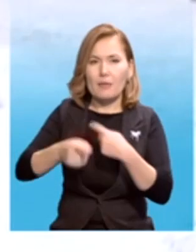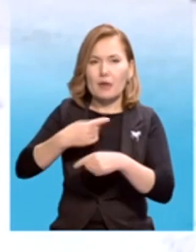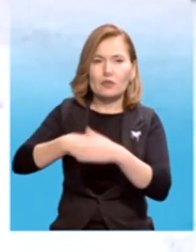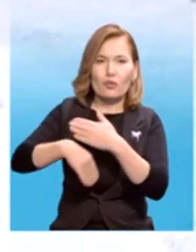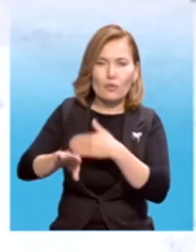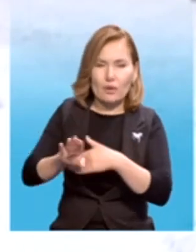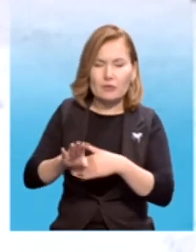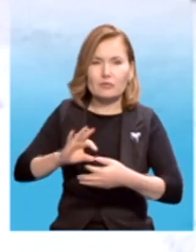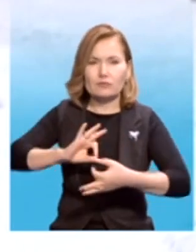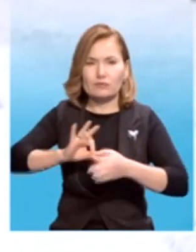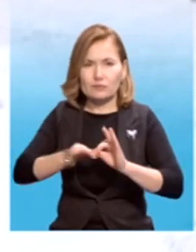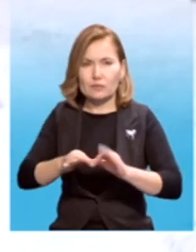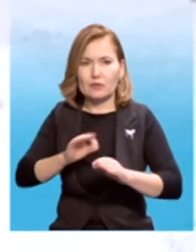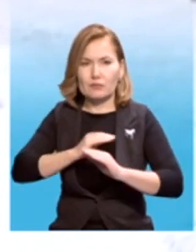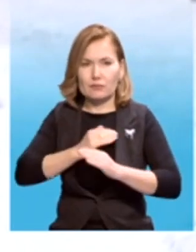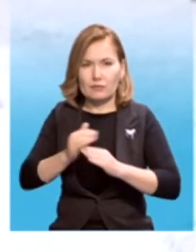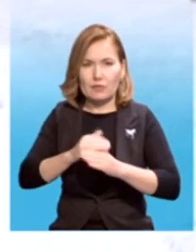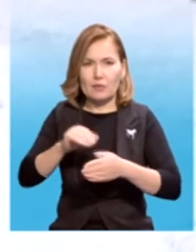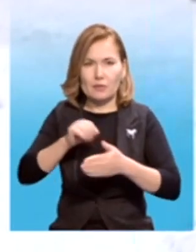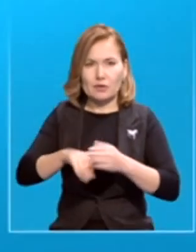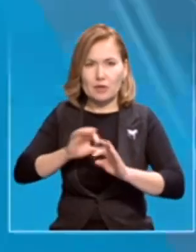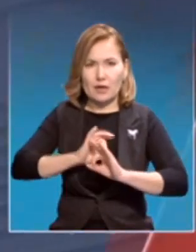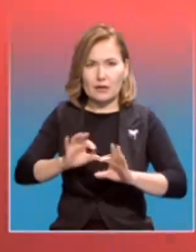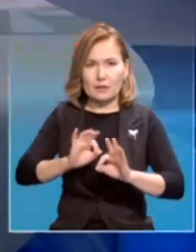сәлден соң тоқталамыз.